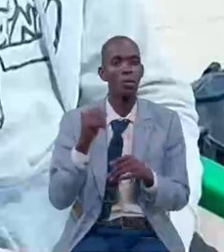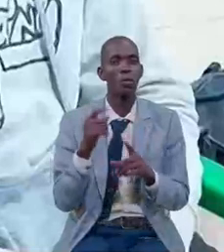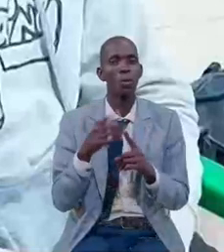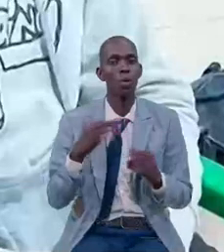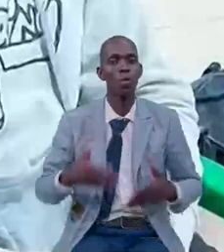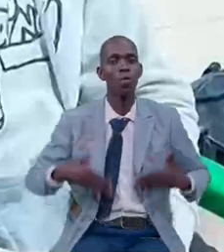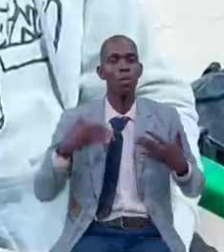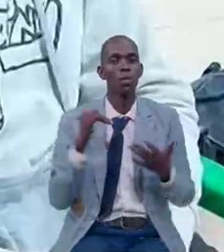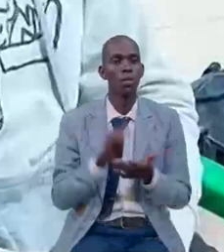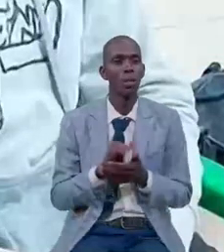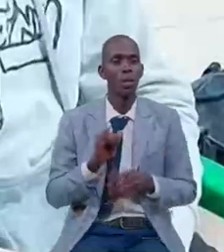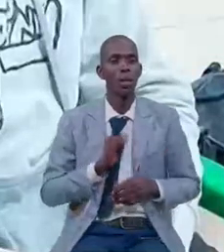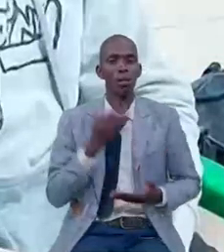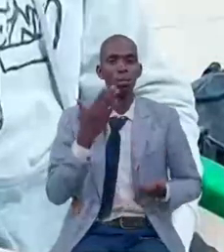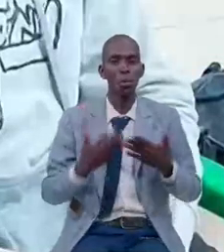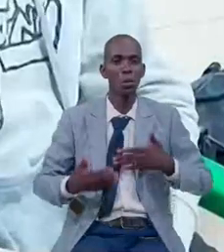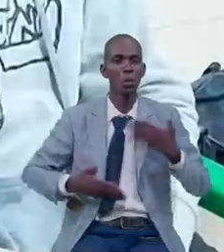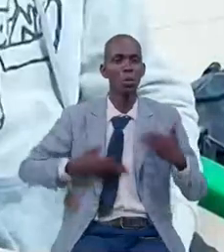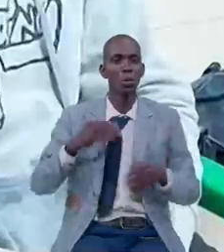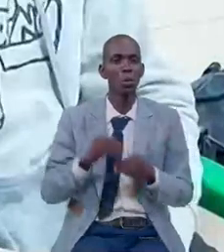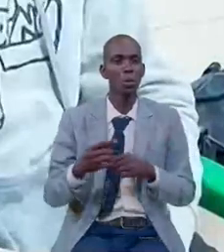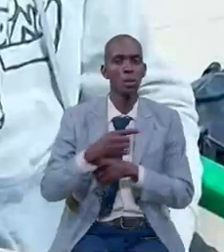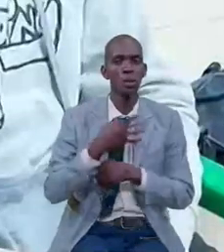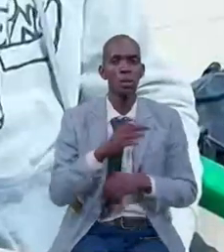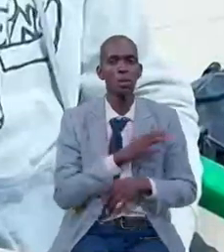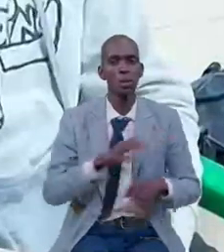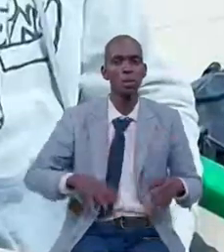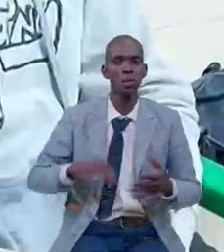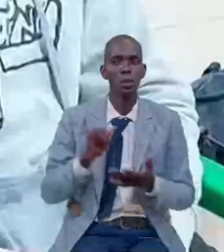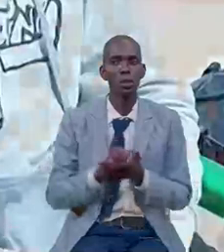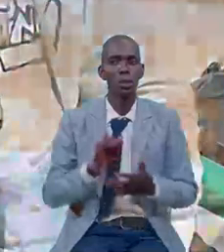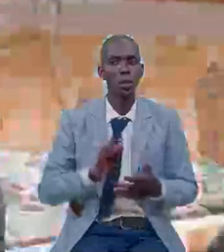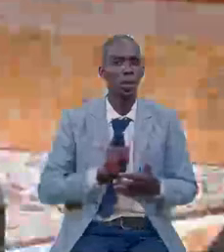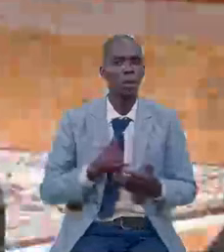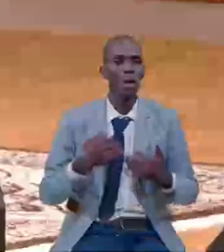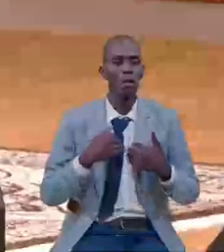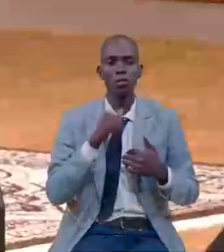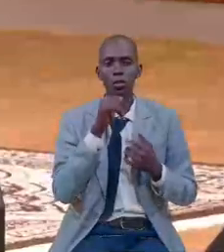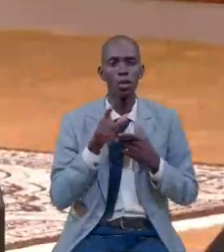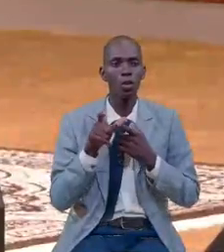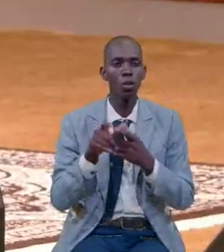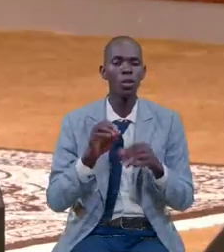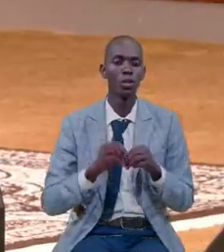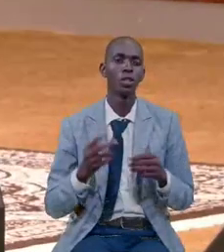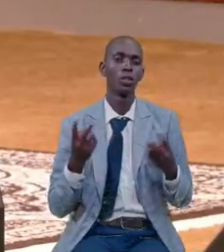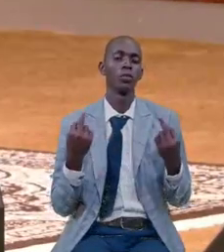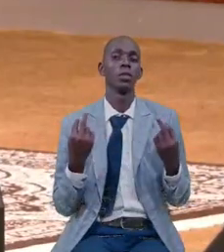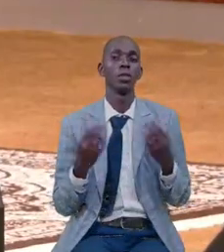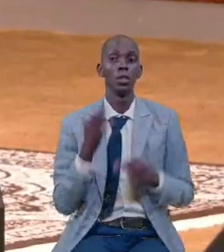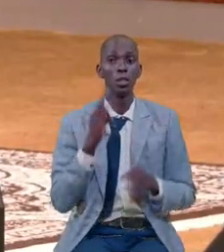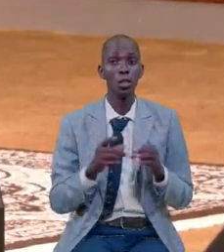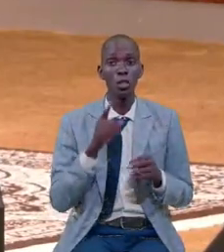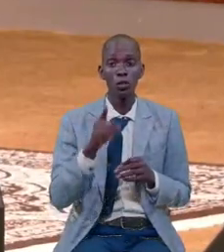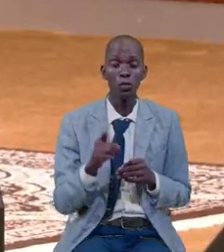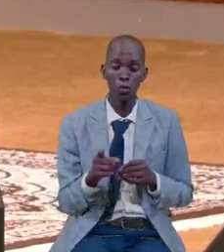parole de vie, je pourrai me glorifier au jour de Christ de n'avoir pas couru en vain. Si vous murmurez, vous courez en